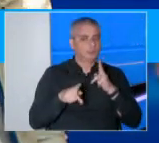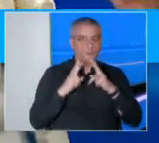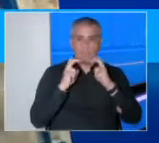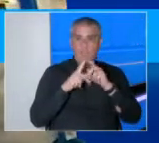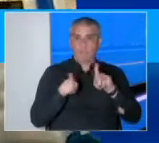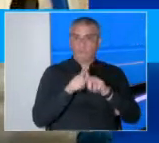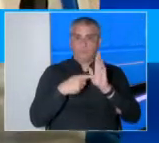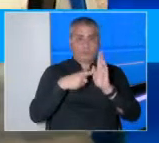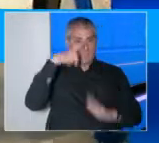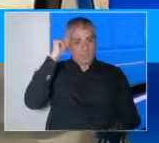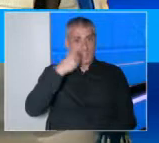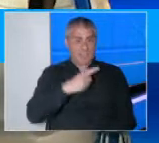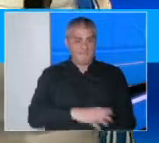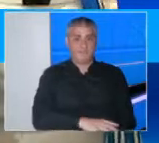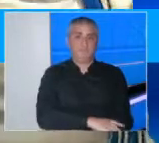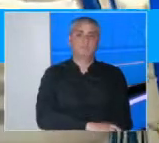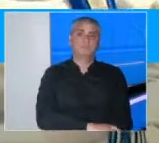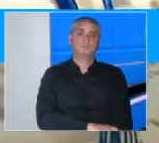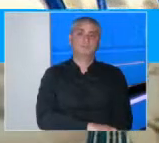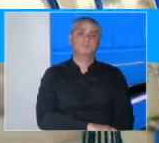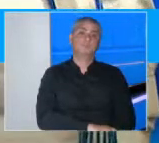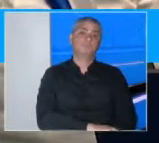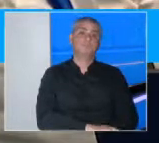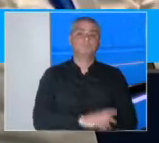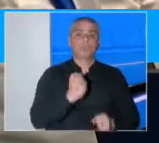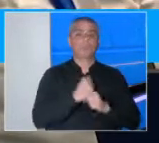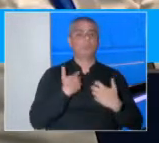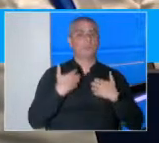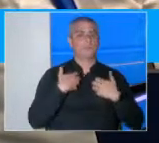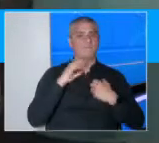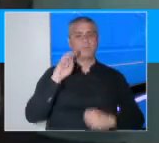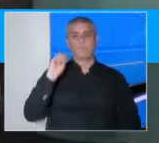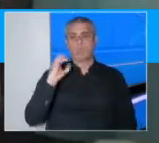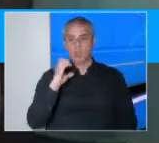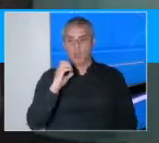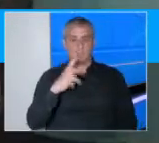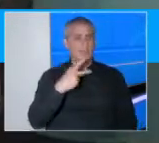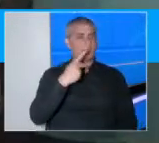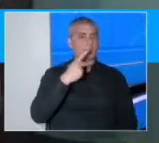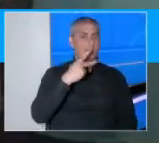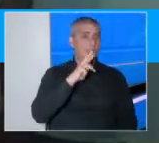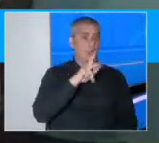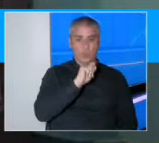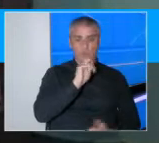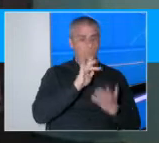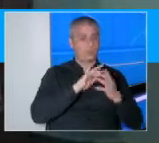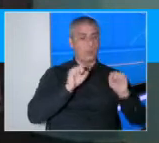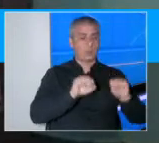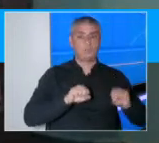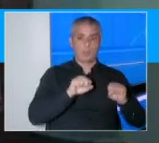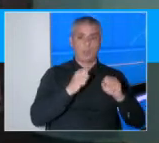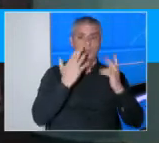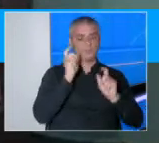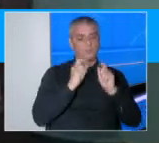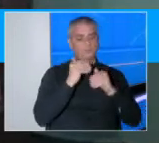כמו נגיד תל אביב, שמקיימות מופע של מאור כהן ופיטר רוט, נניח מול הירקון,